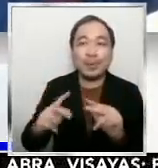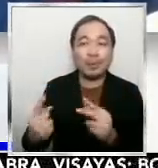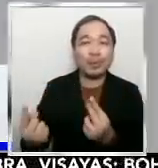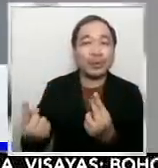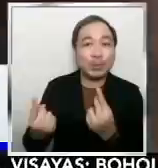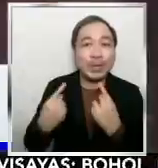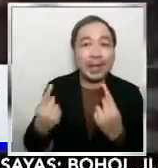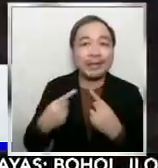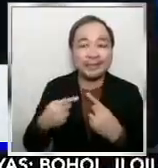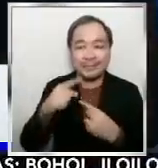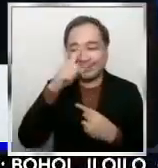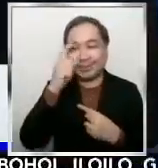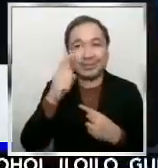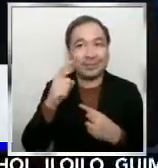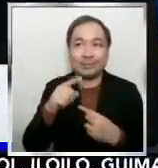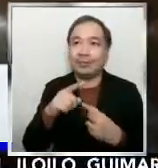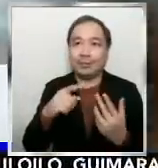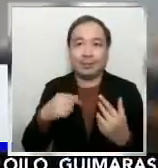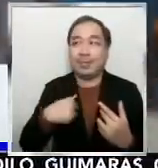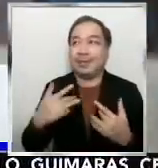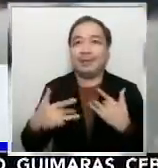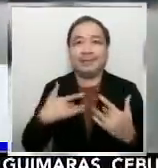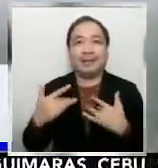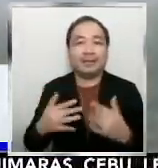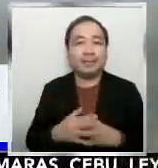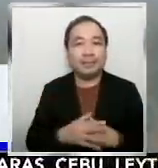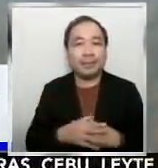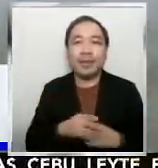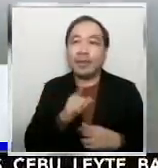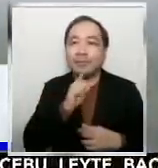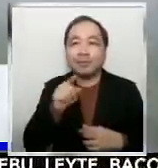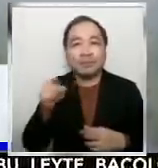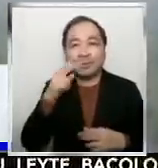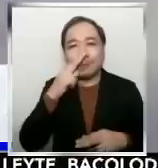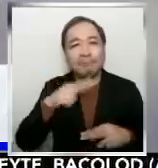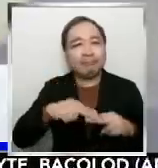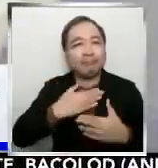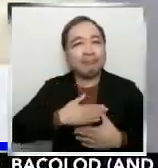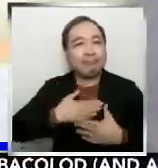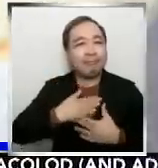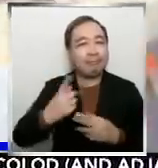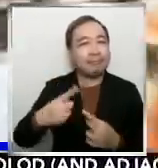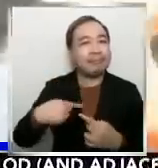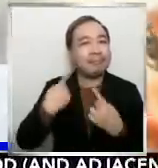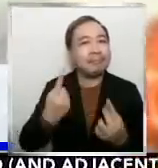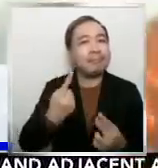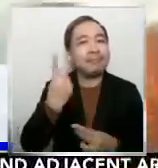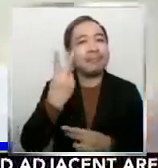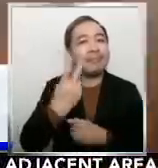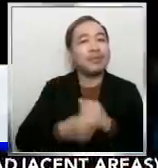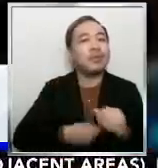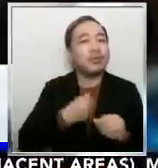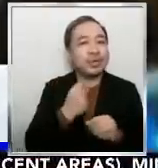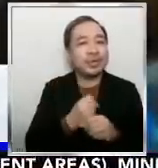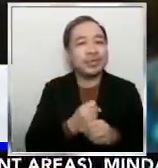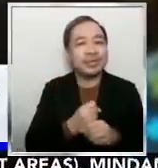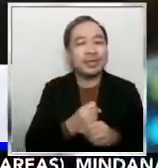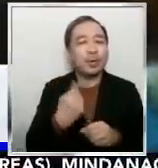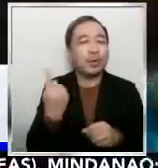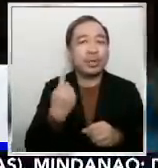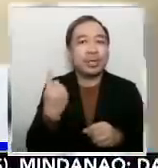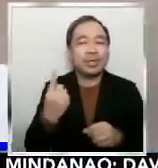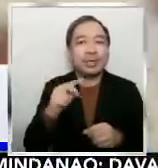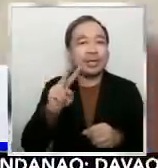ako. Talagang maaliwat matutuwa kayo. In the past 2 years, no, we set mga dalawang teaser ang ilabas natin ng year. So